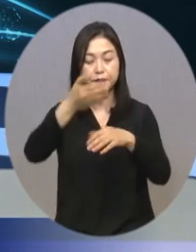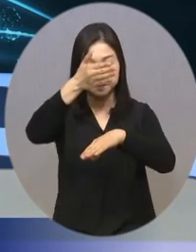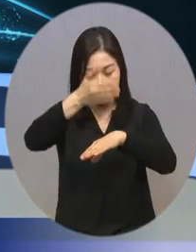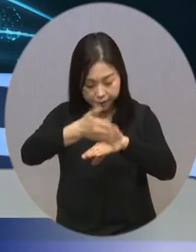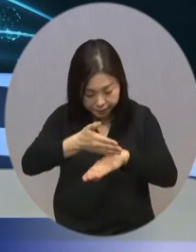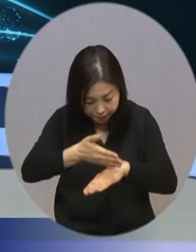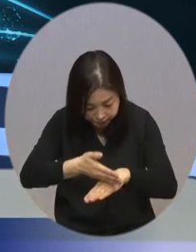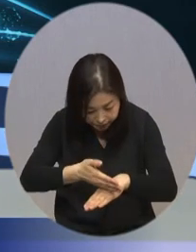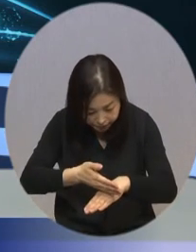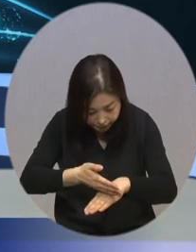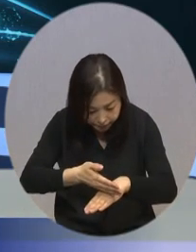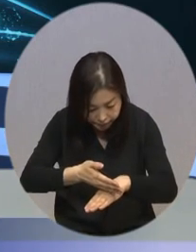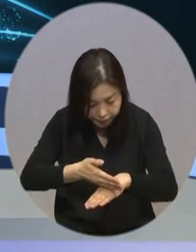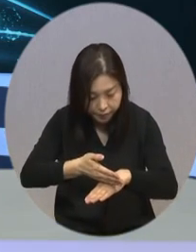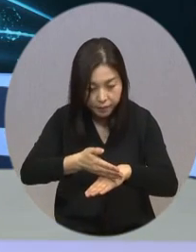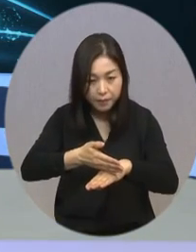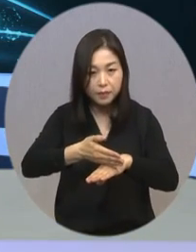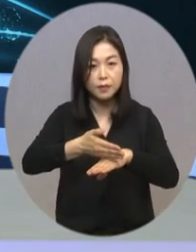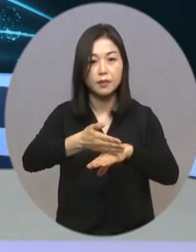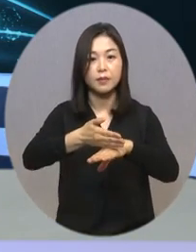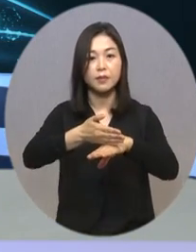시청해주신 여러분 고맙습니다